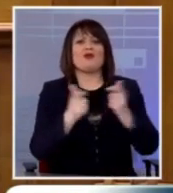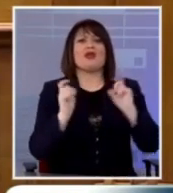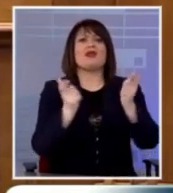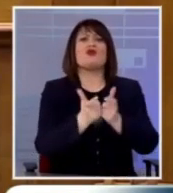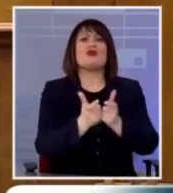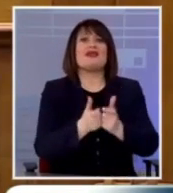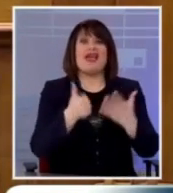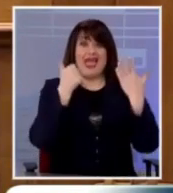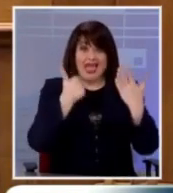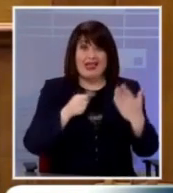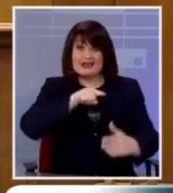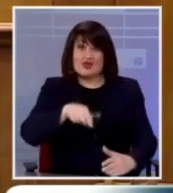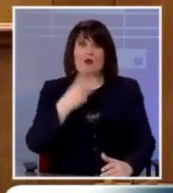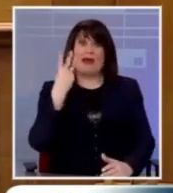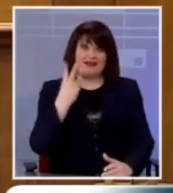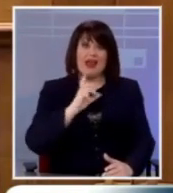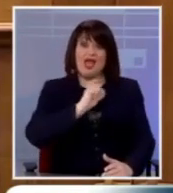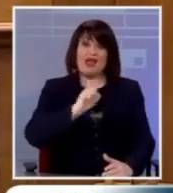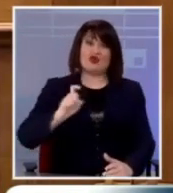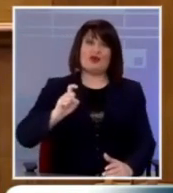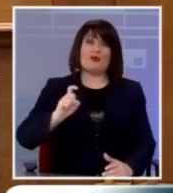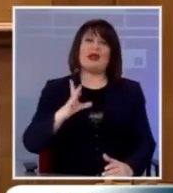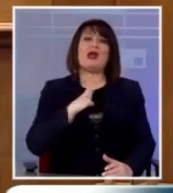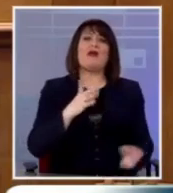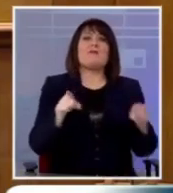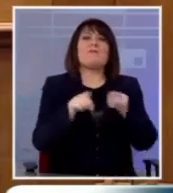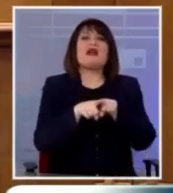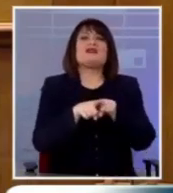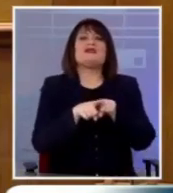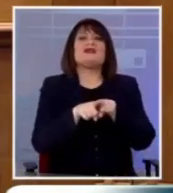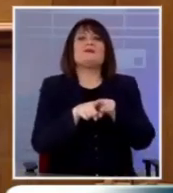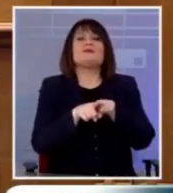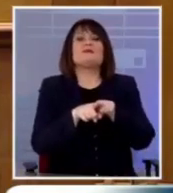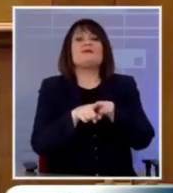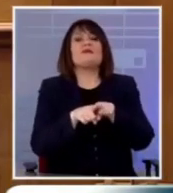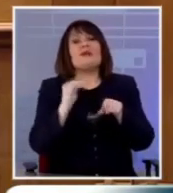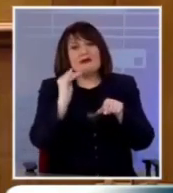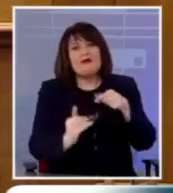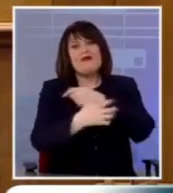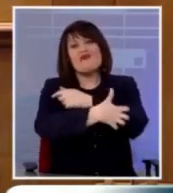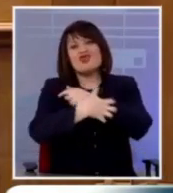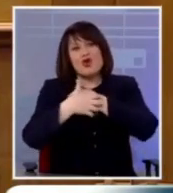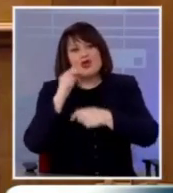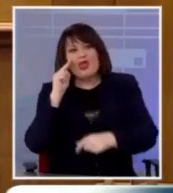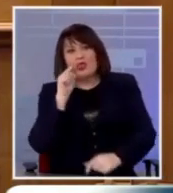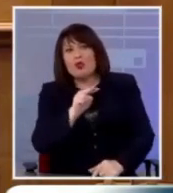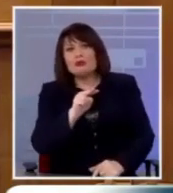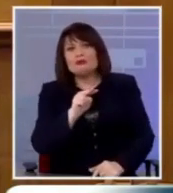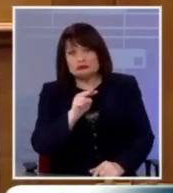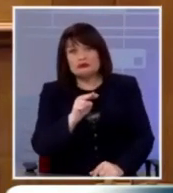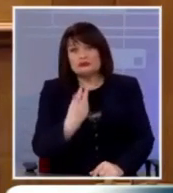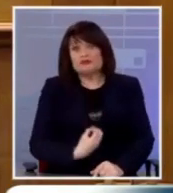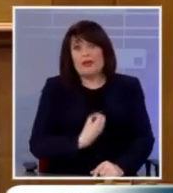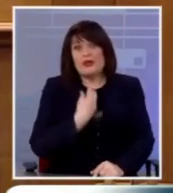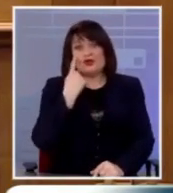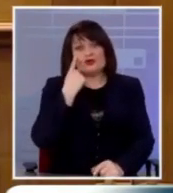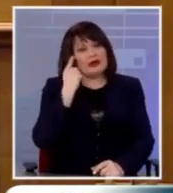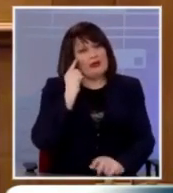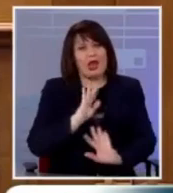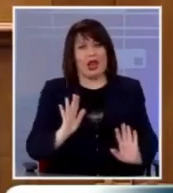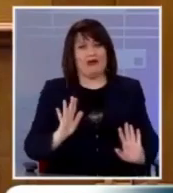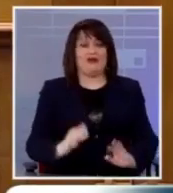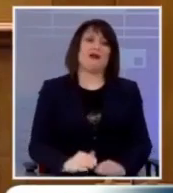τα 6,3 εκατομμύρια των συμπολιτών τους που ήταν στο όριο και κάτω από το όριο της φτώχειας. Από εκεί,